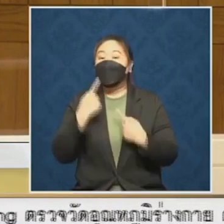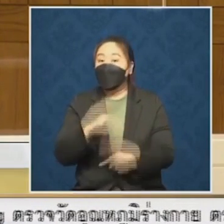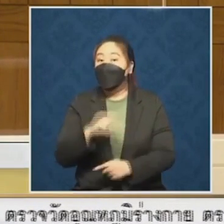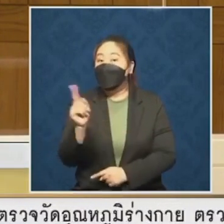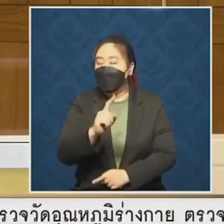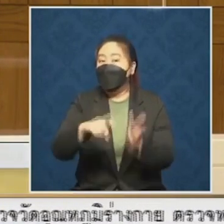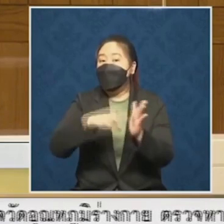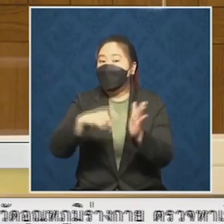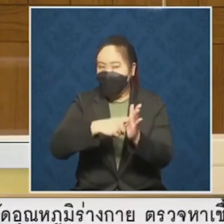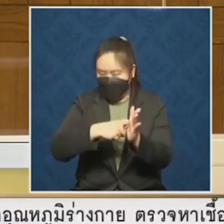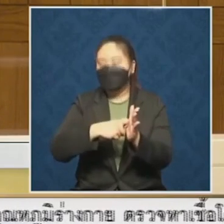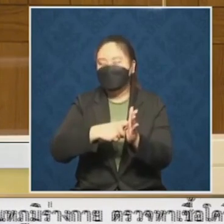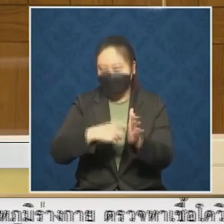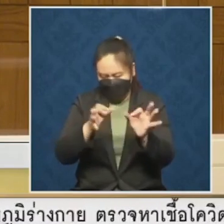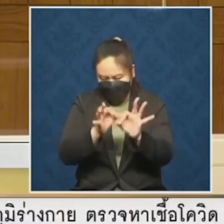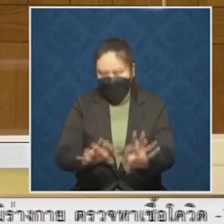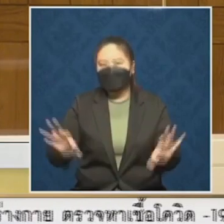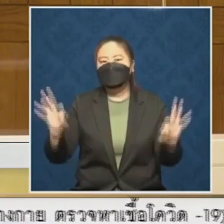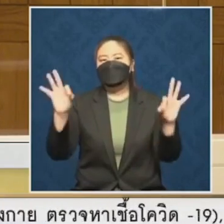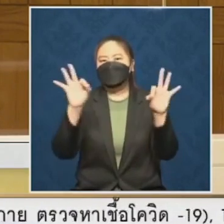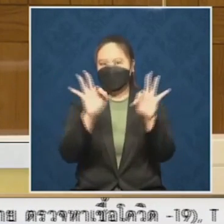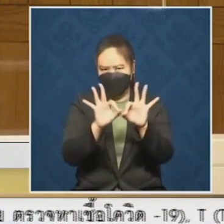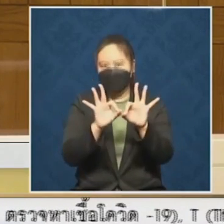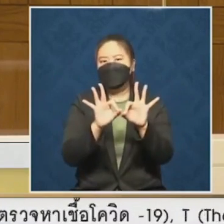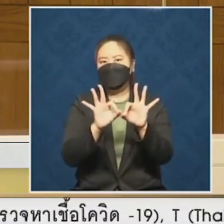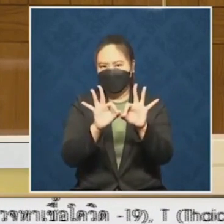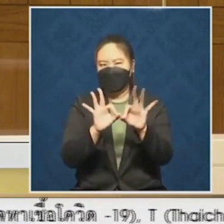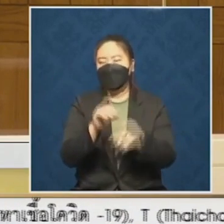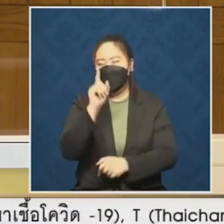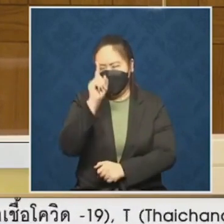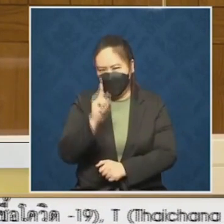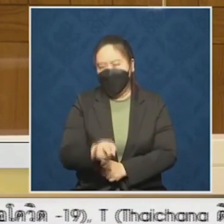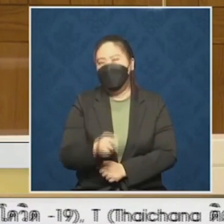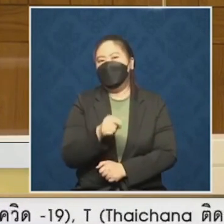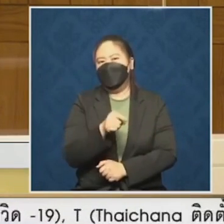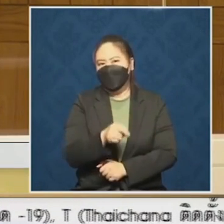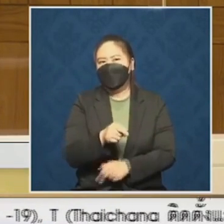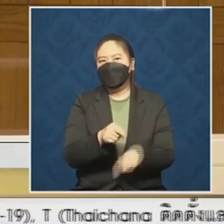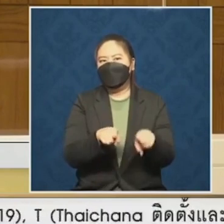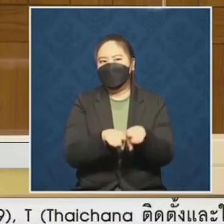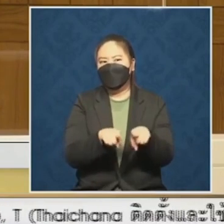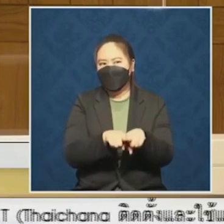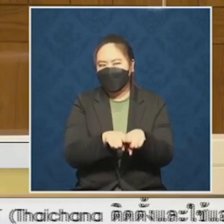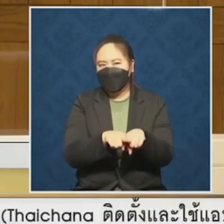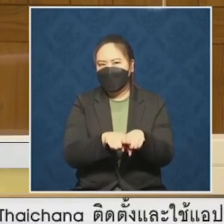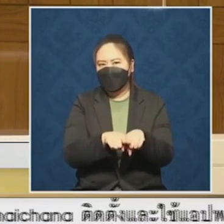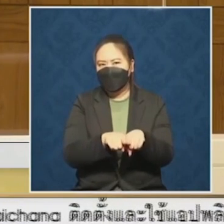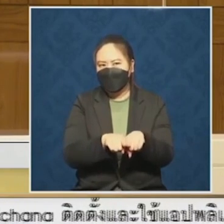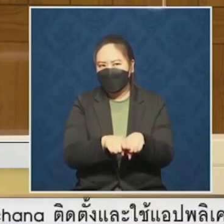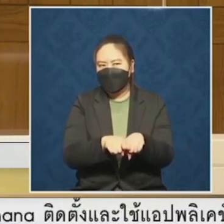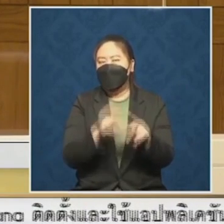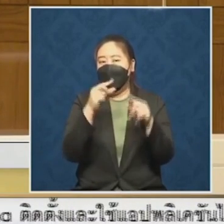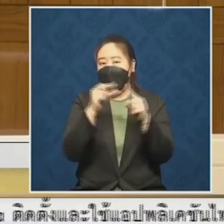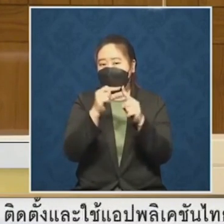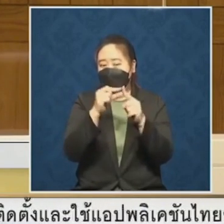มีเหตุผลและมคามจำเป็น เป็อย่างยิงครัที่เราจะต้องทำการปดปล่อยคำ